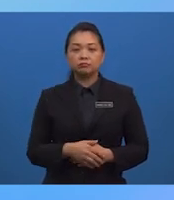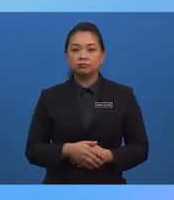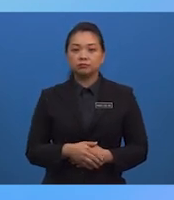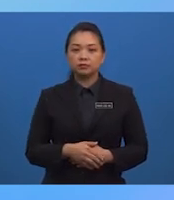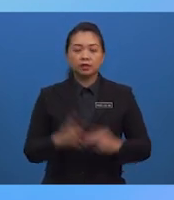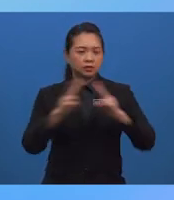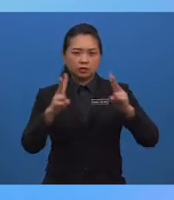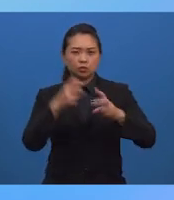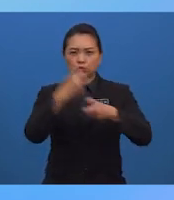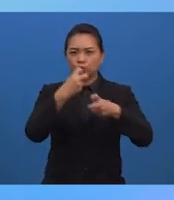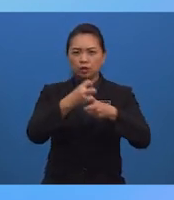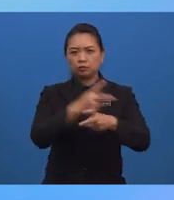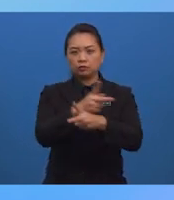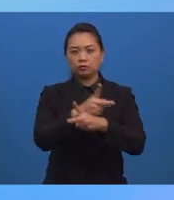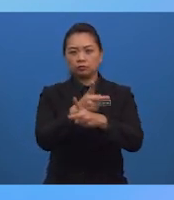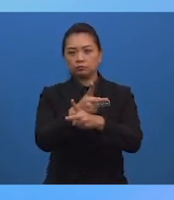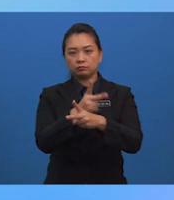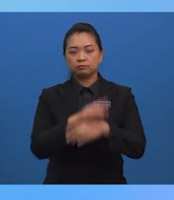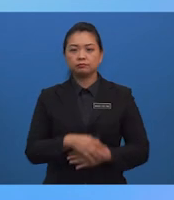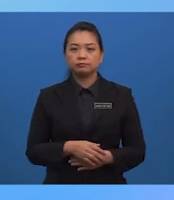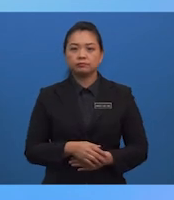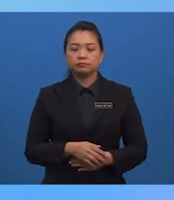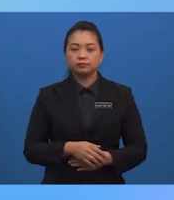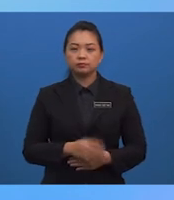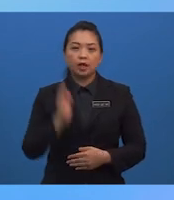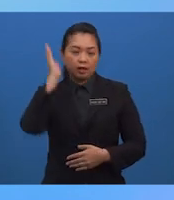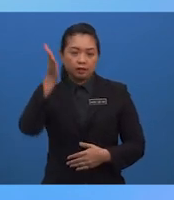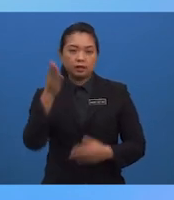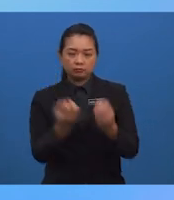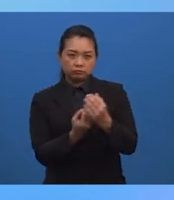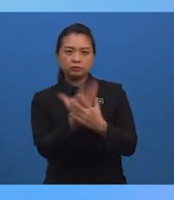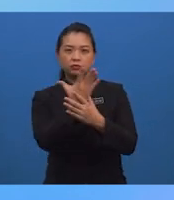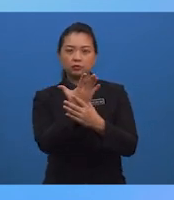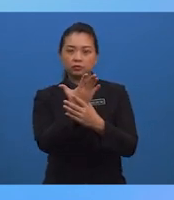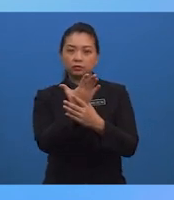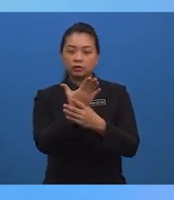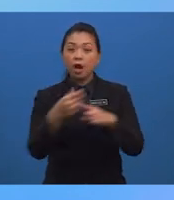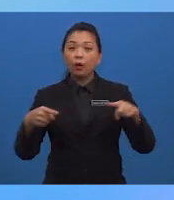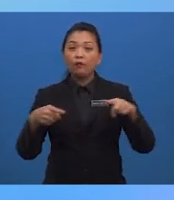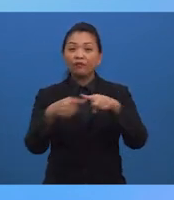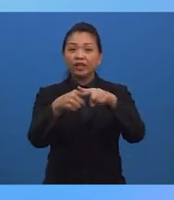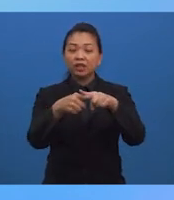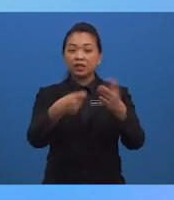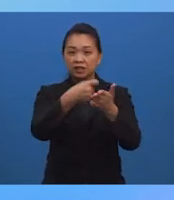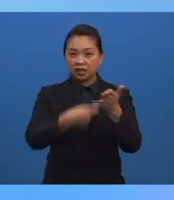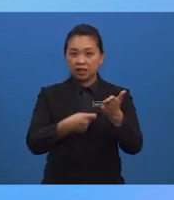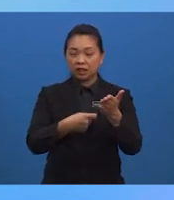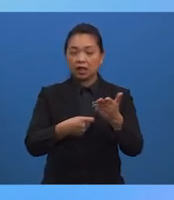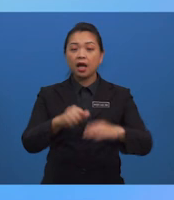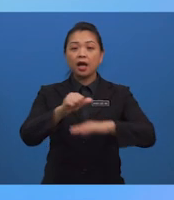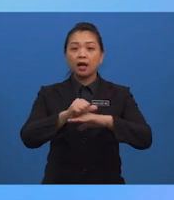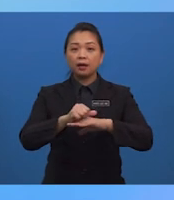internet amat sukar dikawal. Seterusnya, akan menimbulkan konflik dengan nilai agama,